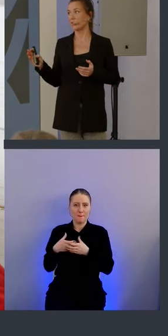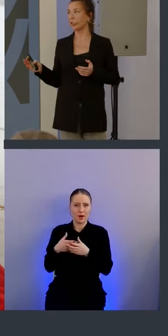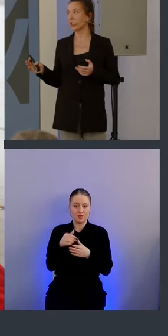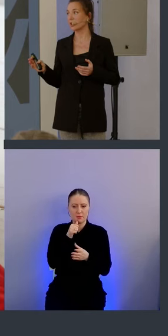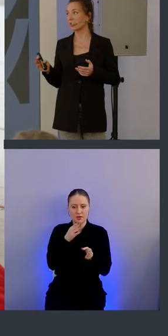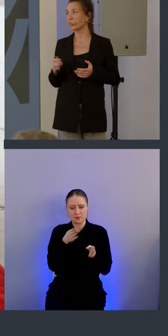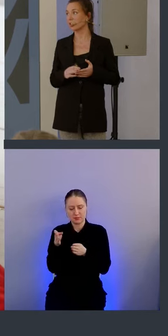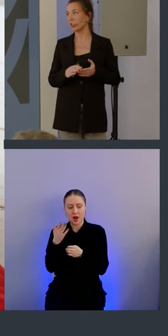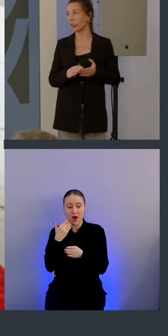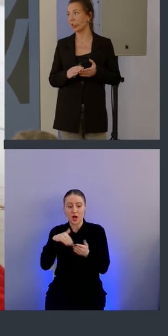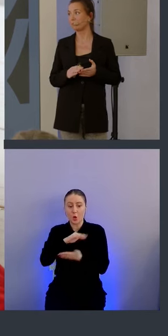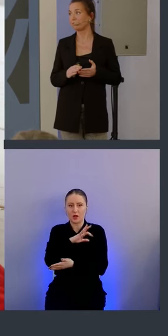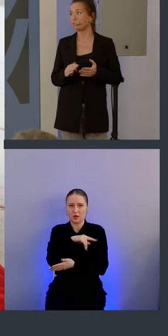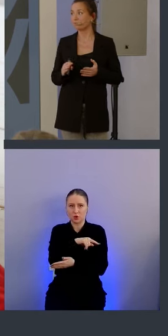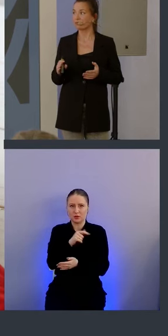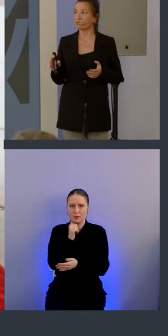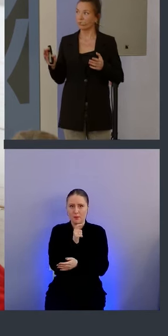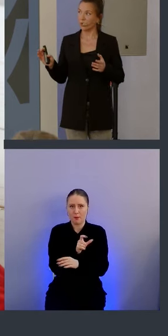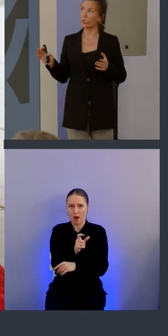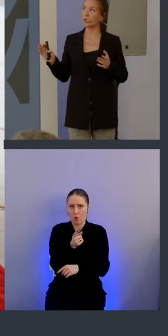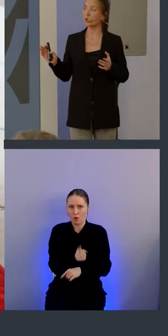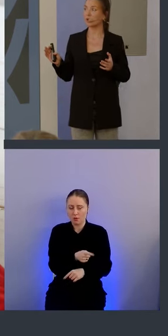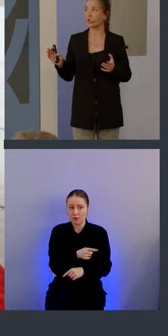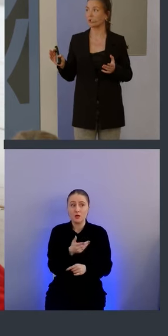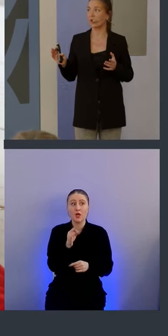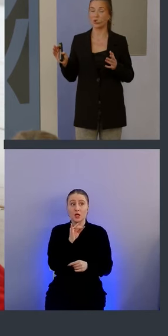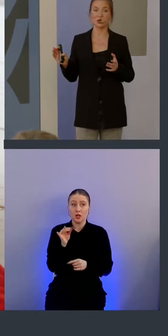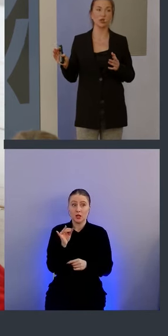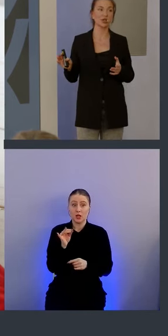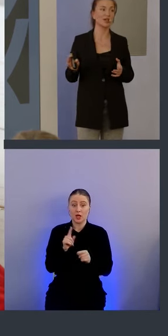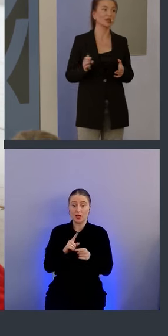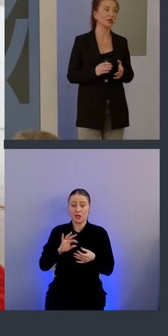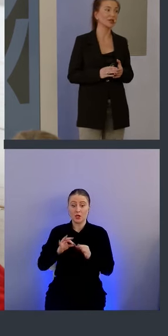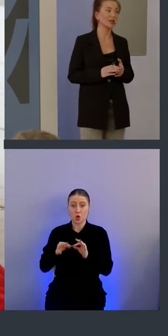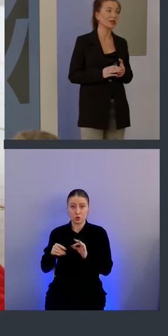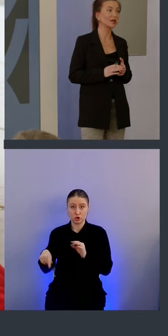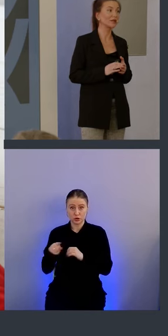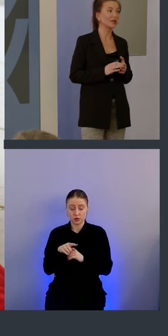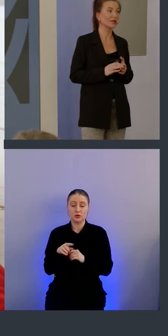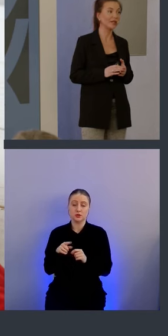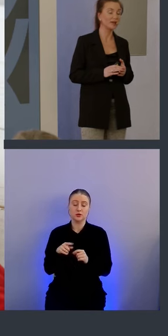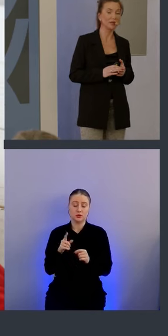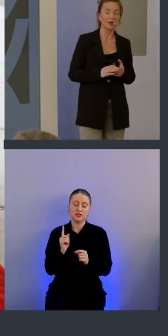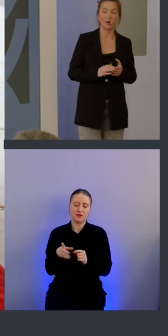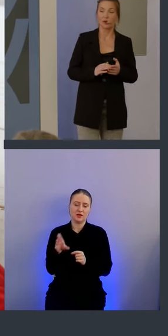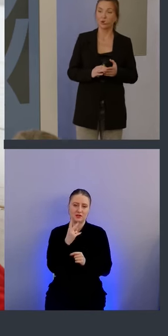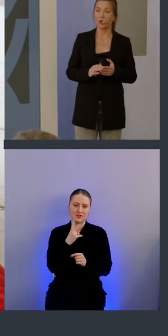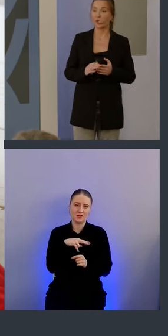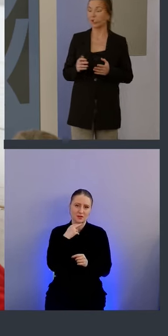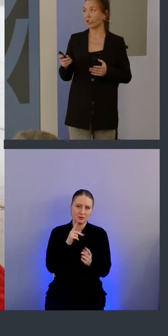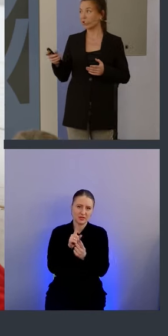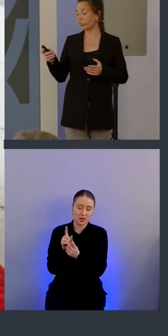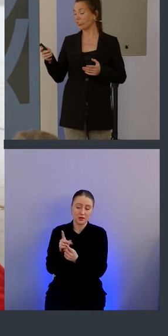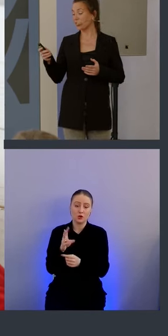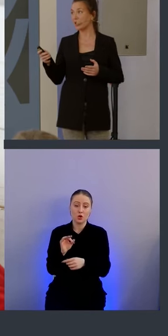при отказе от пароля. Ну, собственно, эти сложности, с которыми сталкиваются все, но